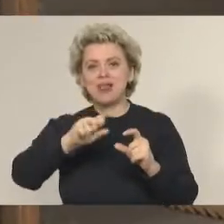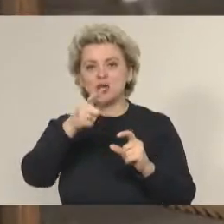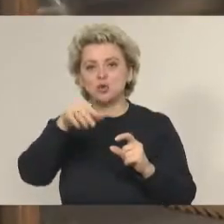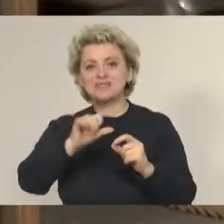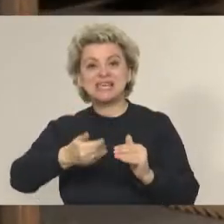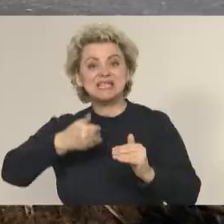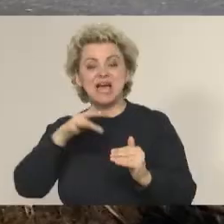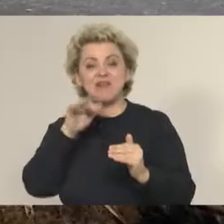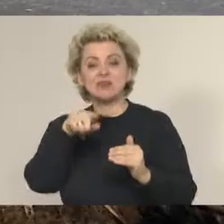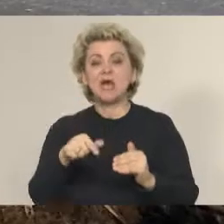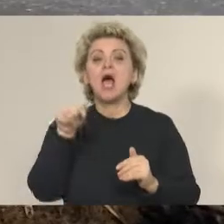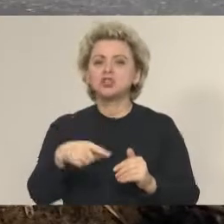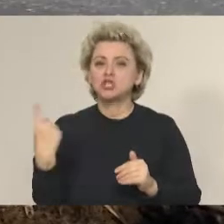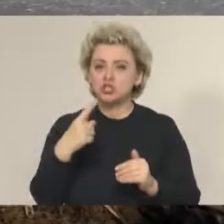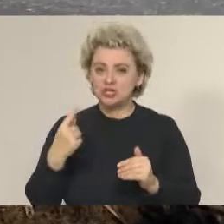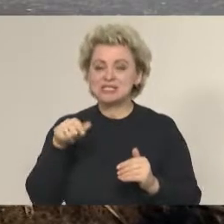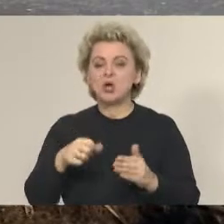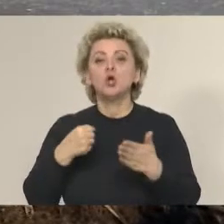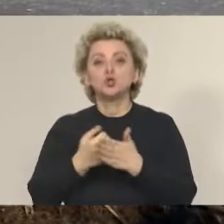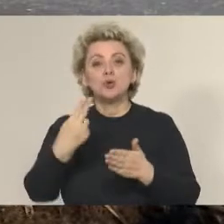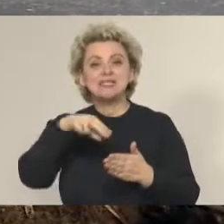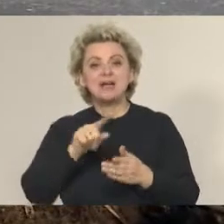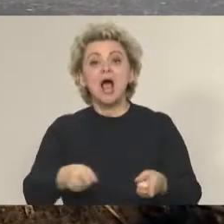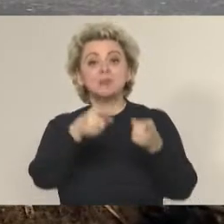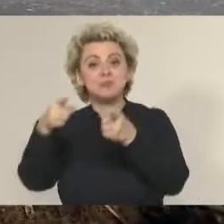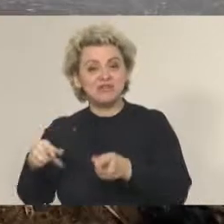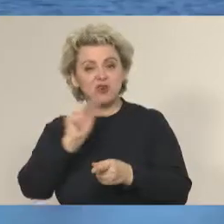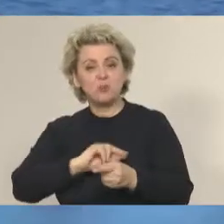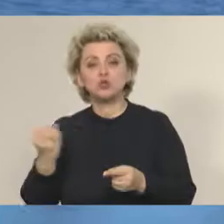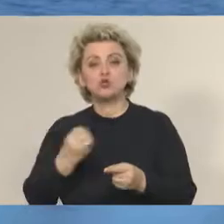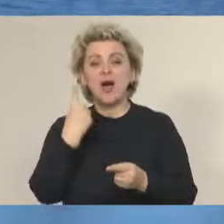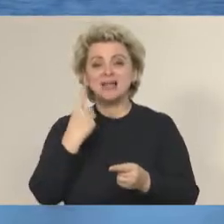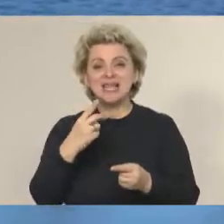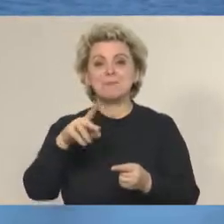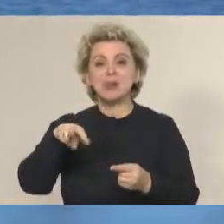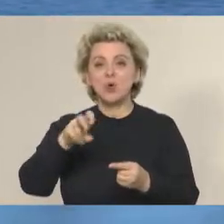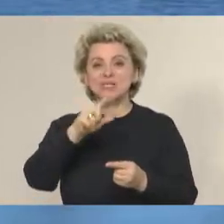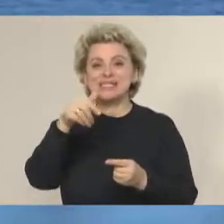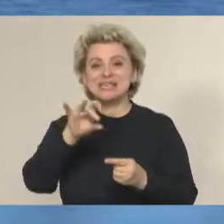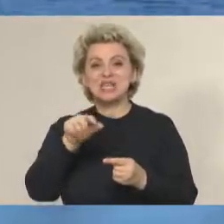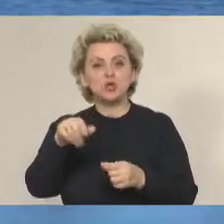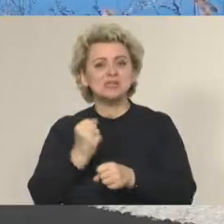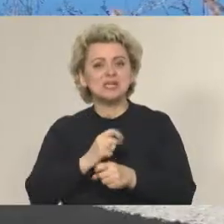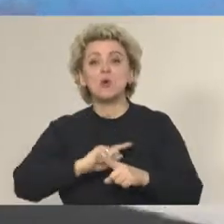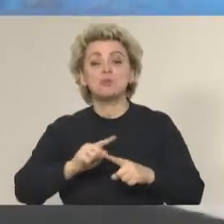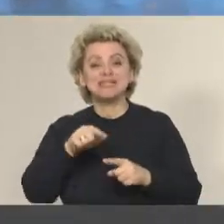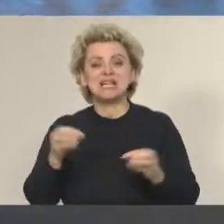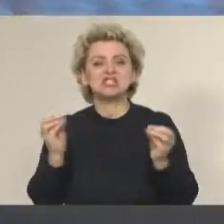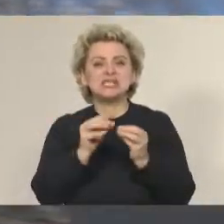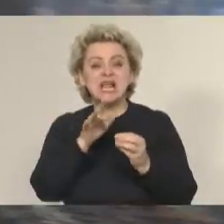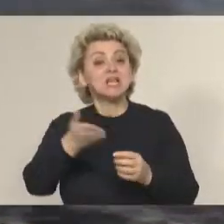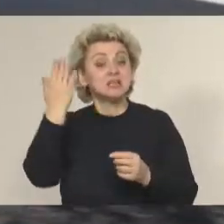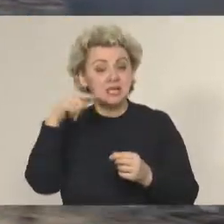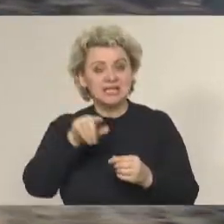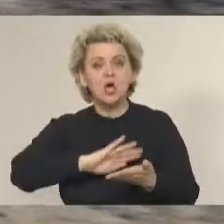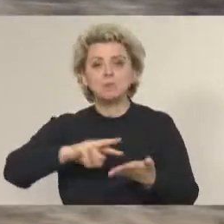С недавнего времени она единственная. До декабря как переправа работала еще одна плотина. Но ее сделали на скорую руку десятилетия